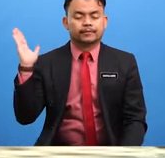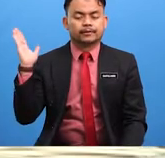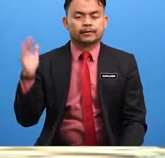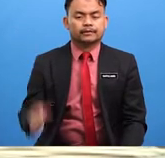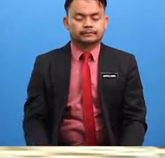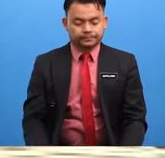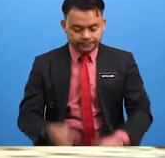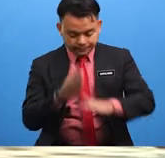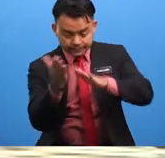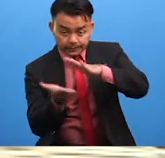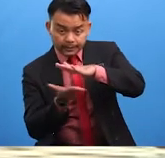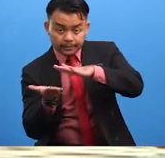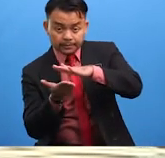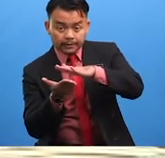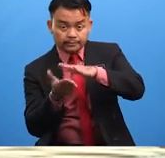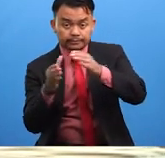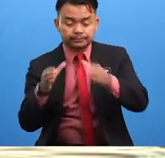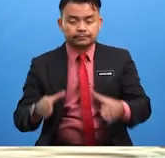badan bakul,